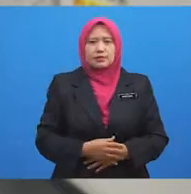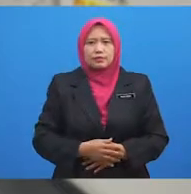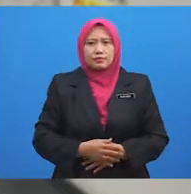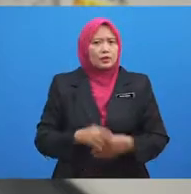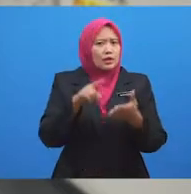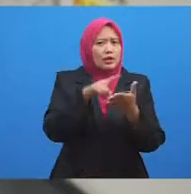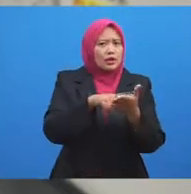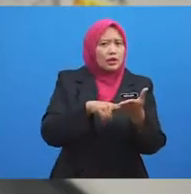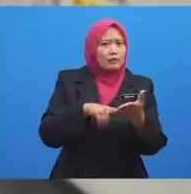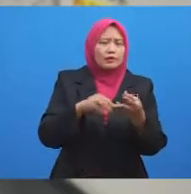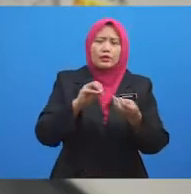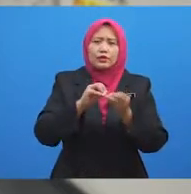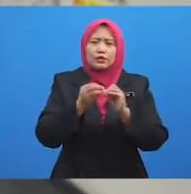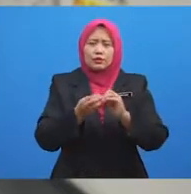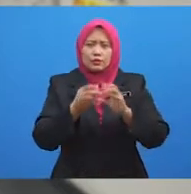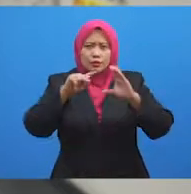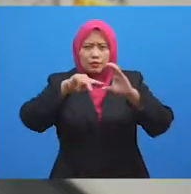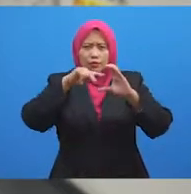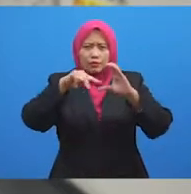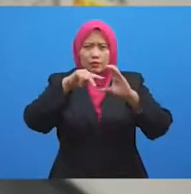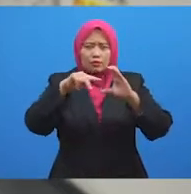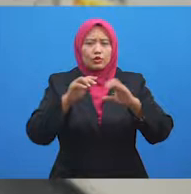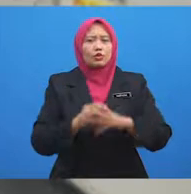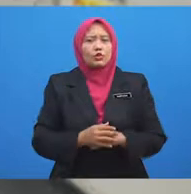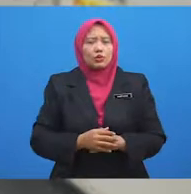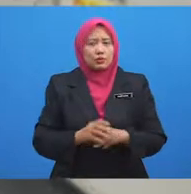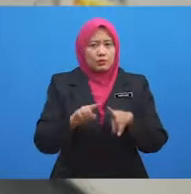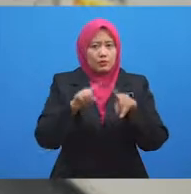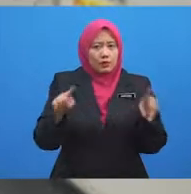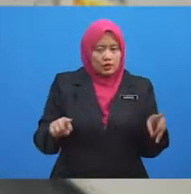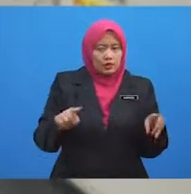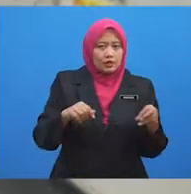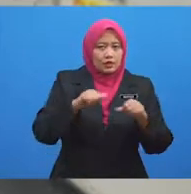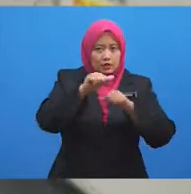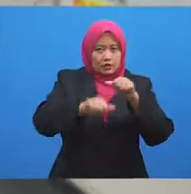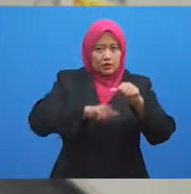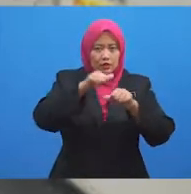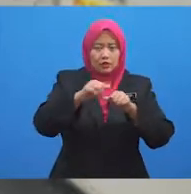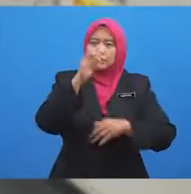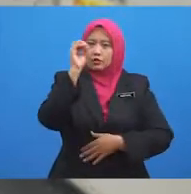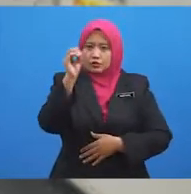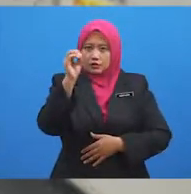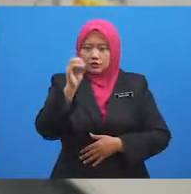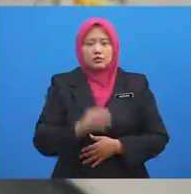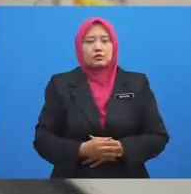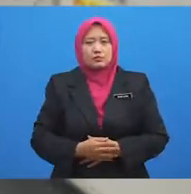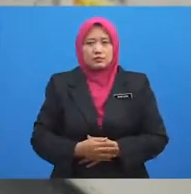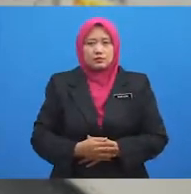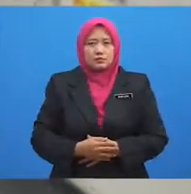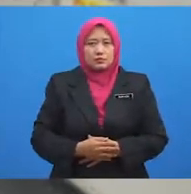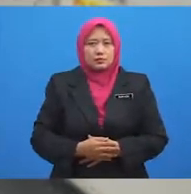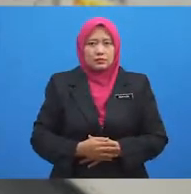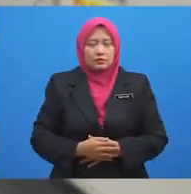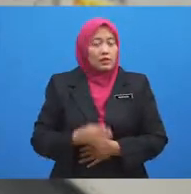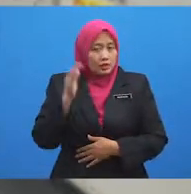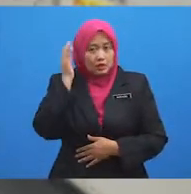Apakah nombor proton bagi atom oksigen? Sila kenal pasti nombor proton